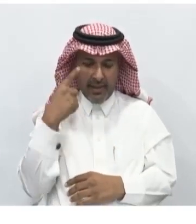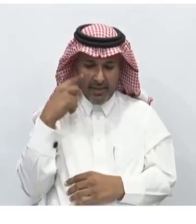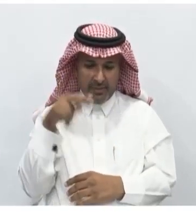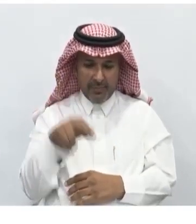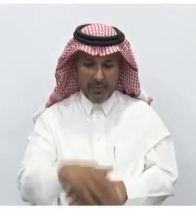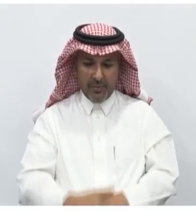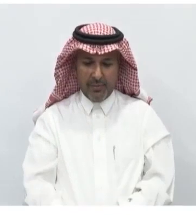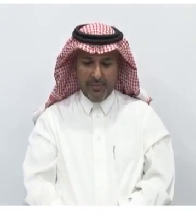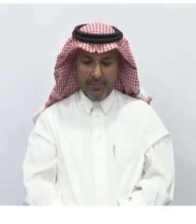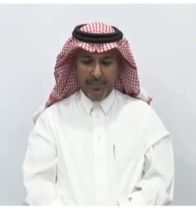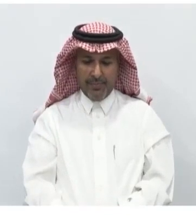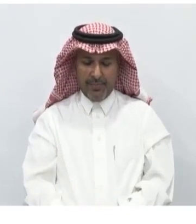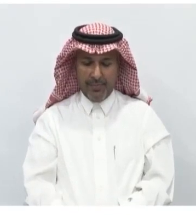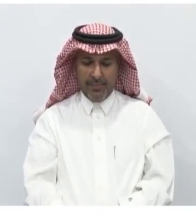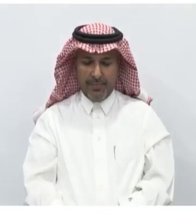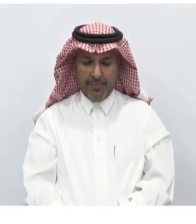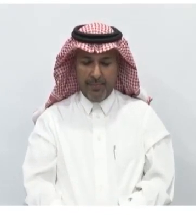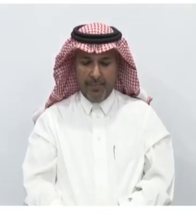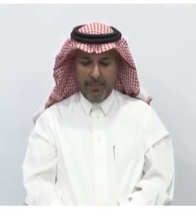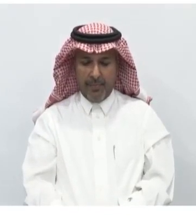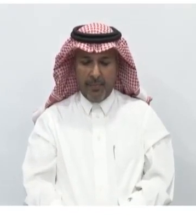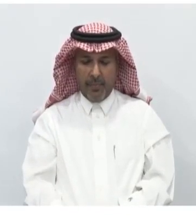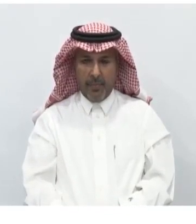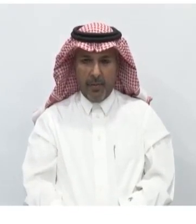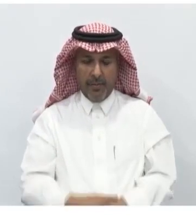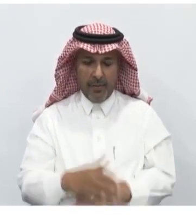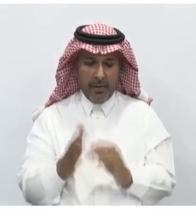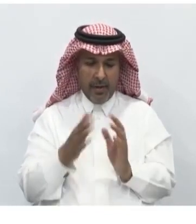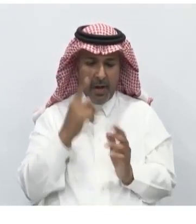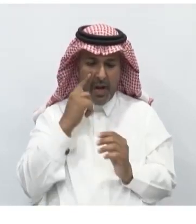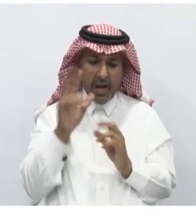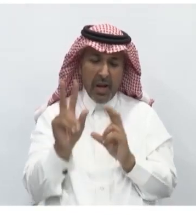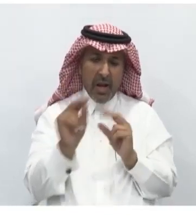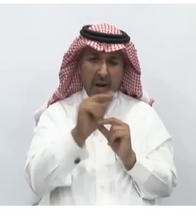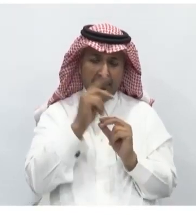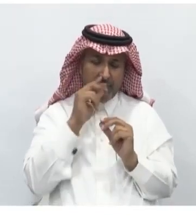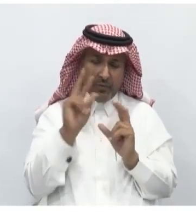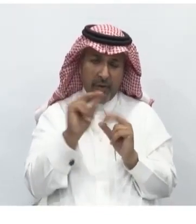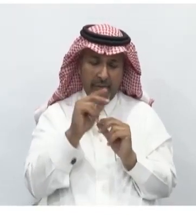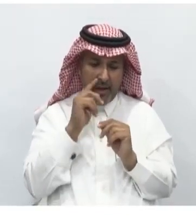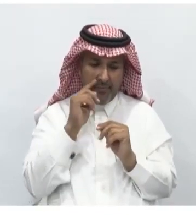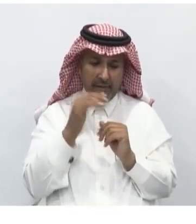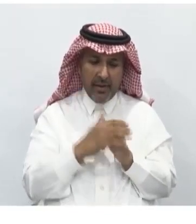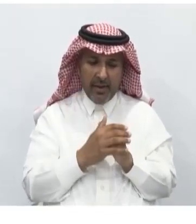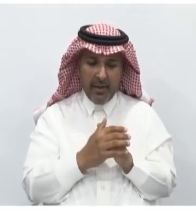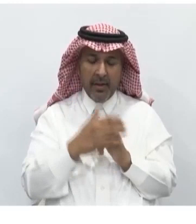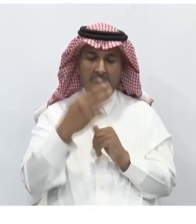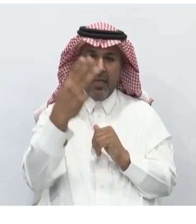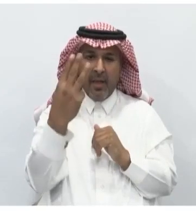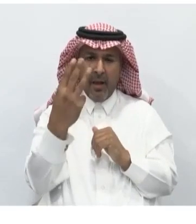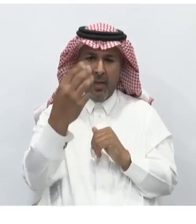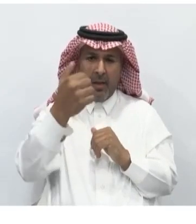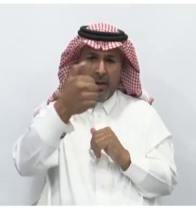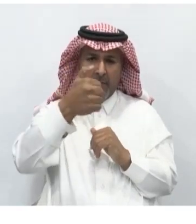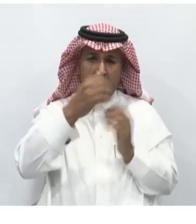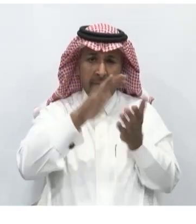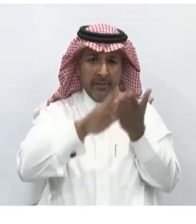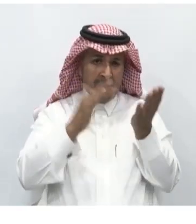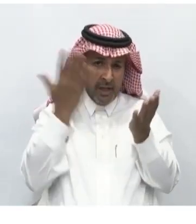مكتوب فوق. الكتلة المولية لكبريتات النحاس نفس الطريقة. النحاس في الجدول الدوري 63.5